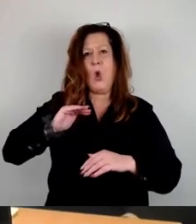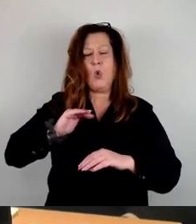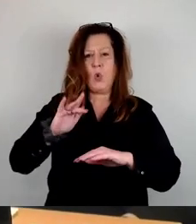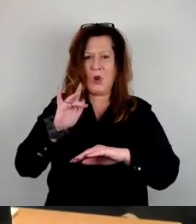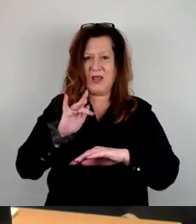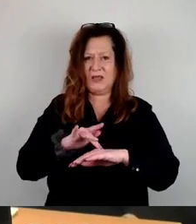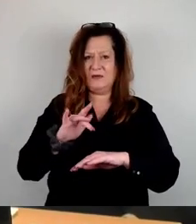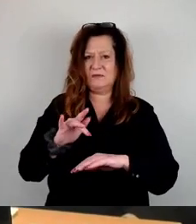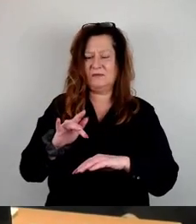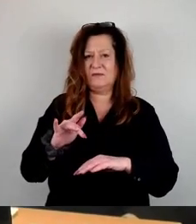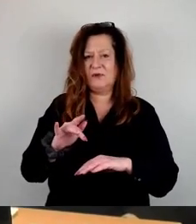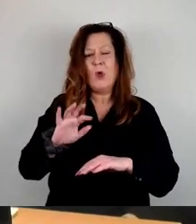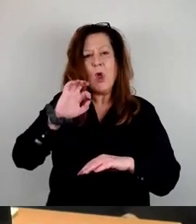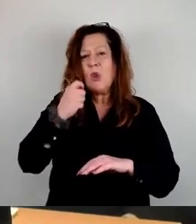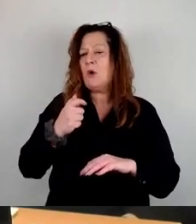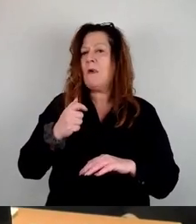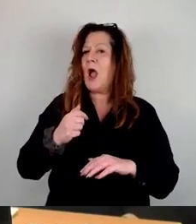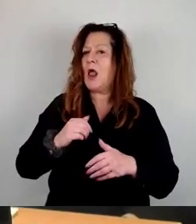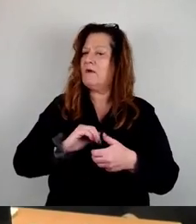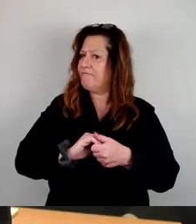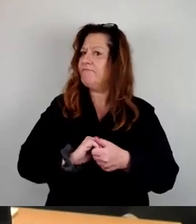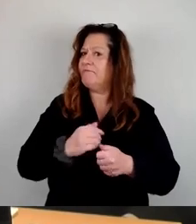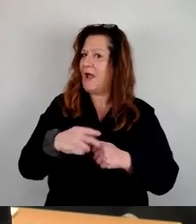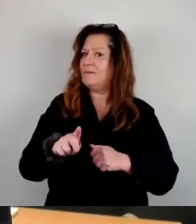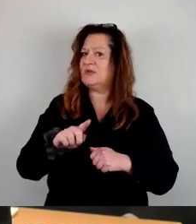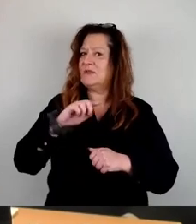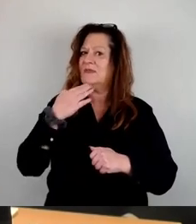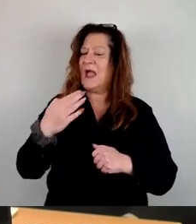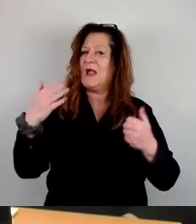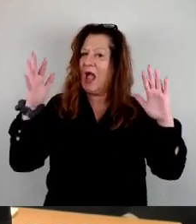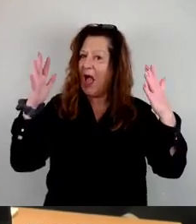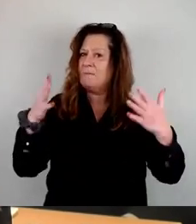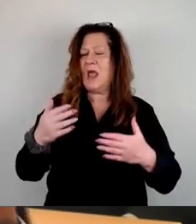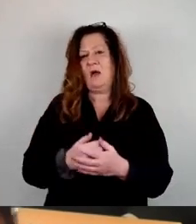Die Kollegin nochmal zu verabschieden und ich danke für den Applaus, den hat sie verdient. Danke.